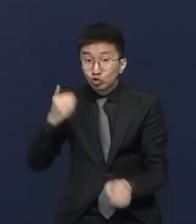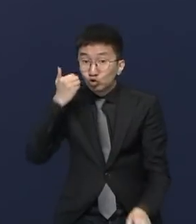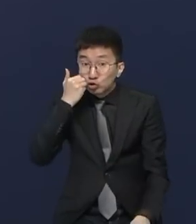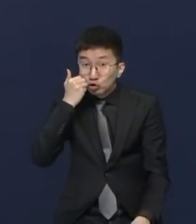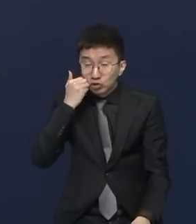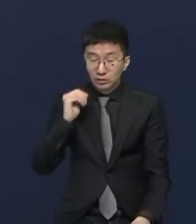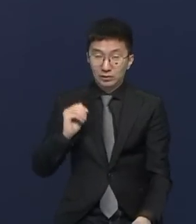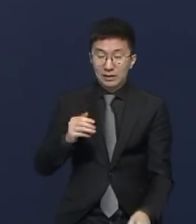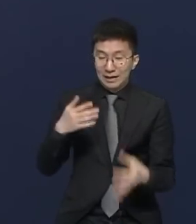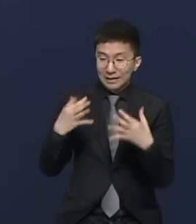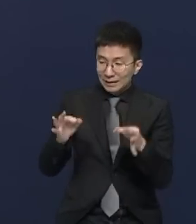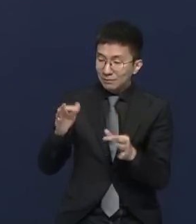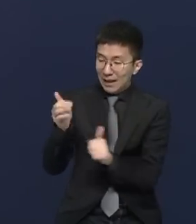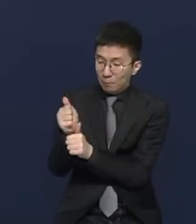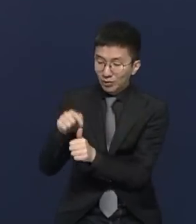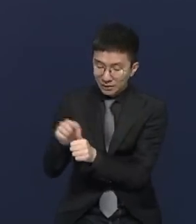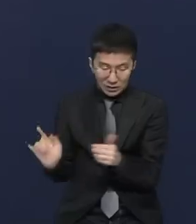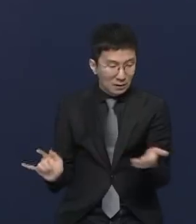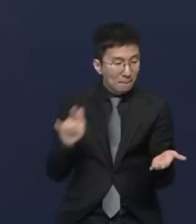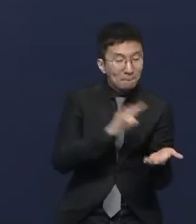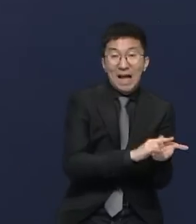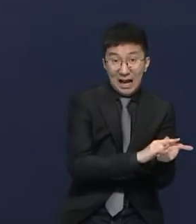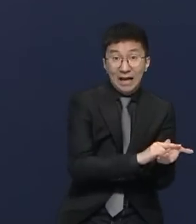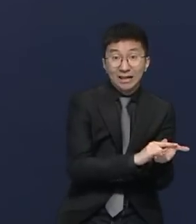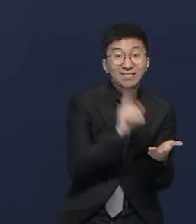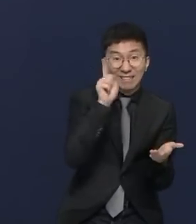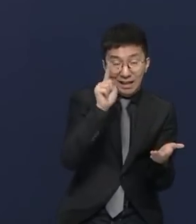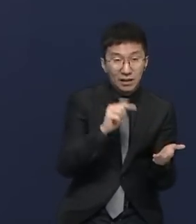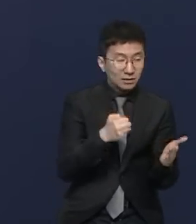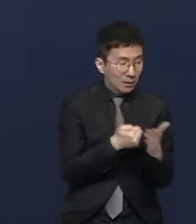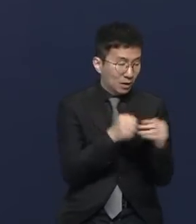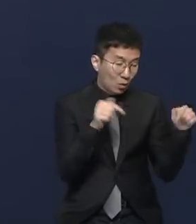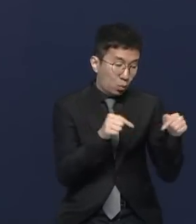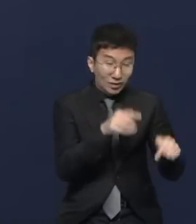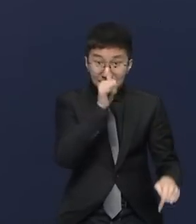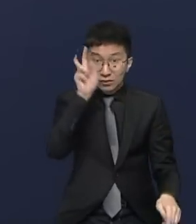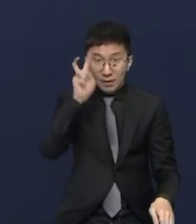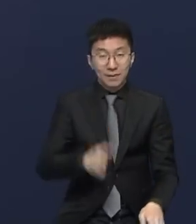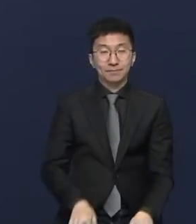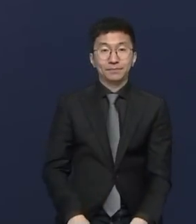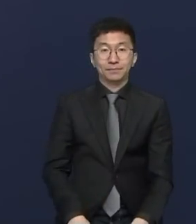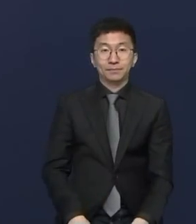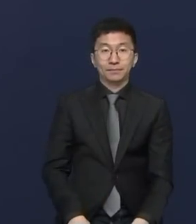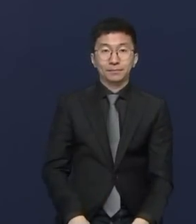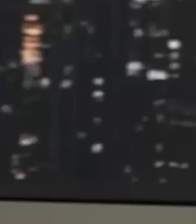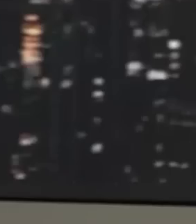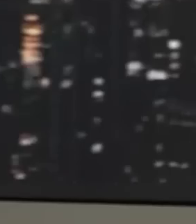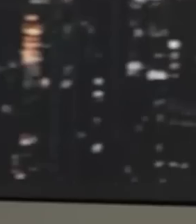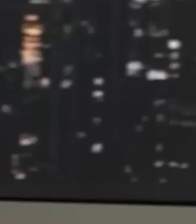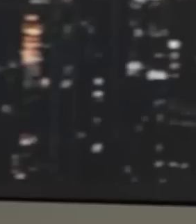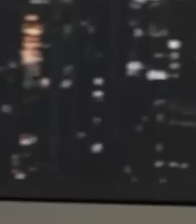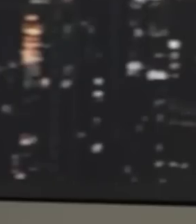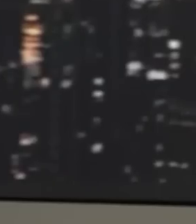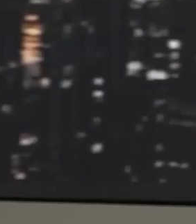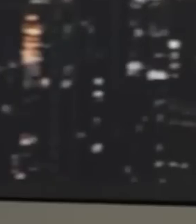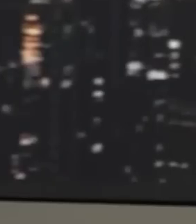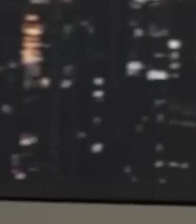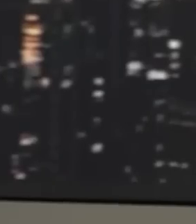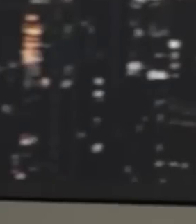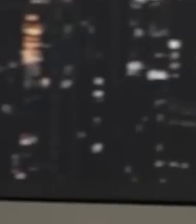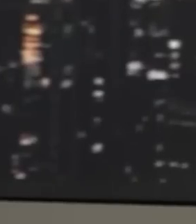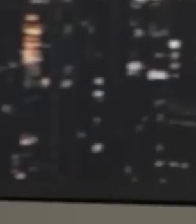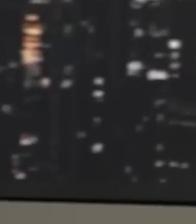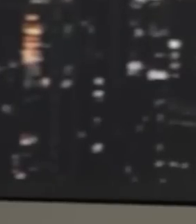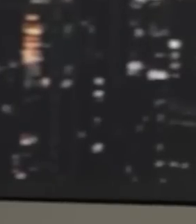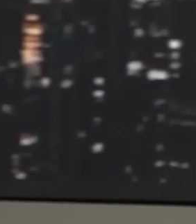1차장이 이사한도 논의 테이블에 올릴 걸로 예상됩니다 SBS 한상호입니다 네 안녕하십니까 김현우입니다